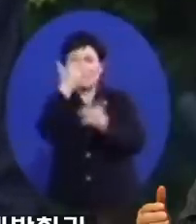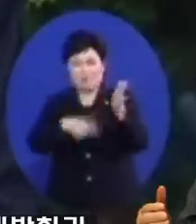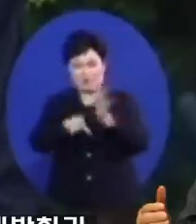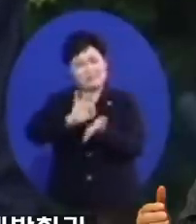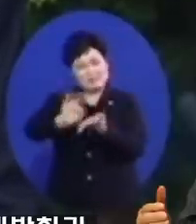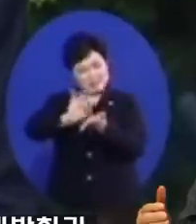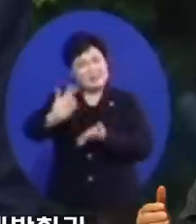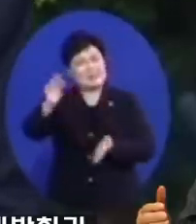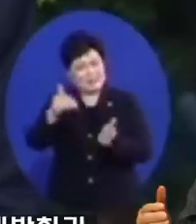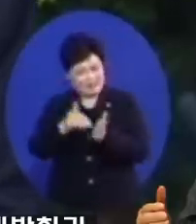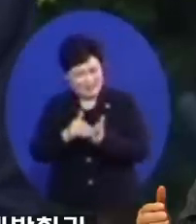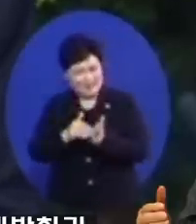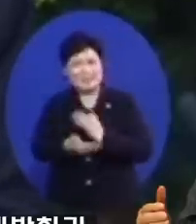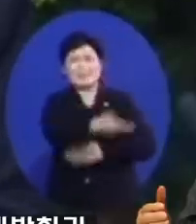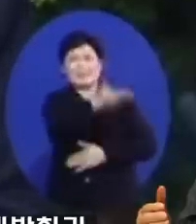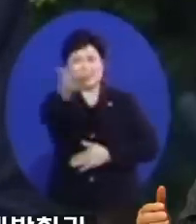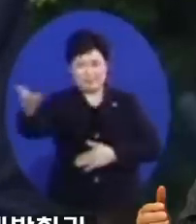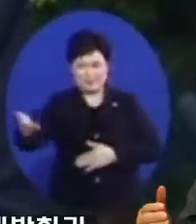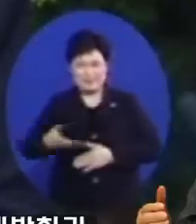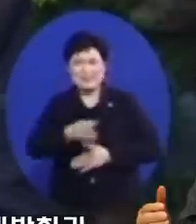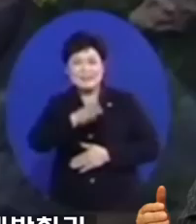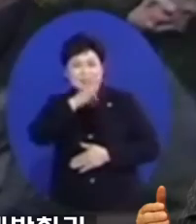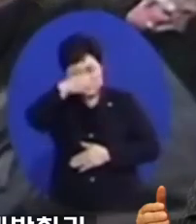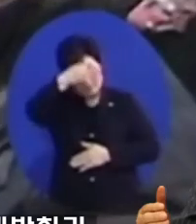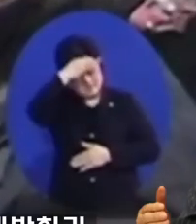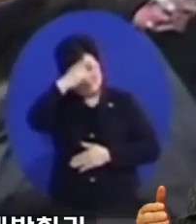되겠다. 여러분의 재간이 있어요.